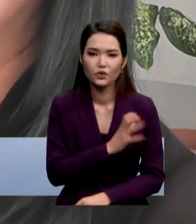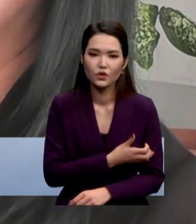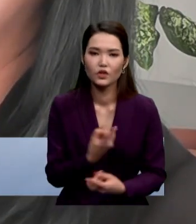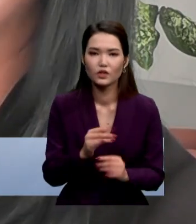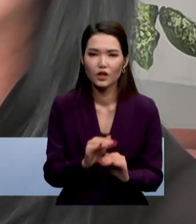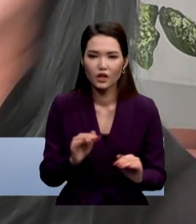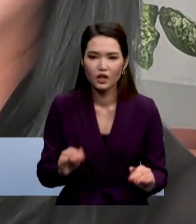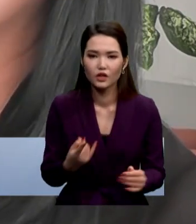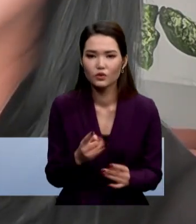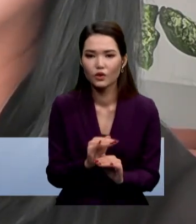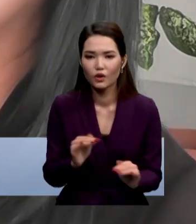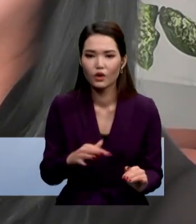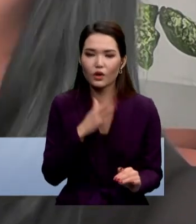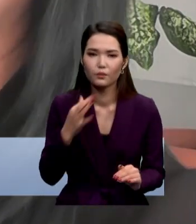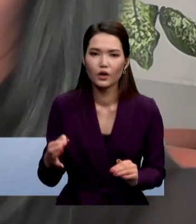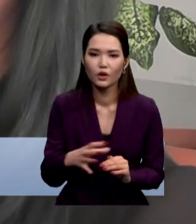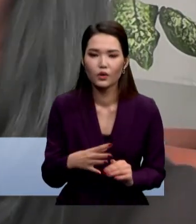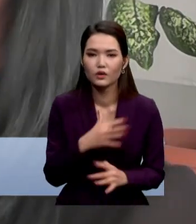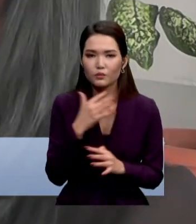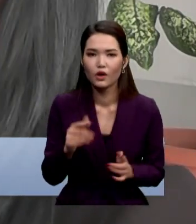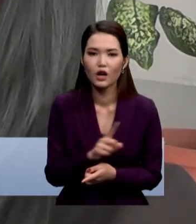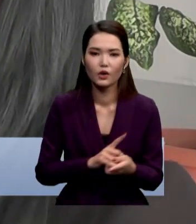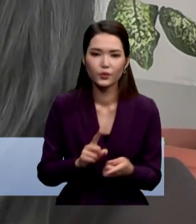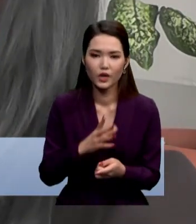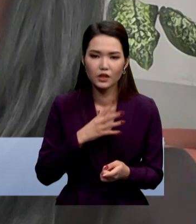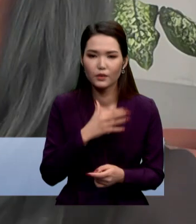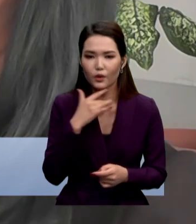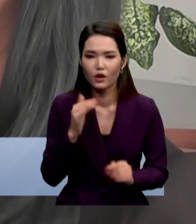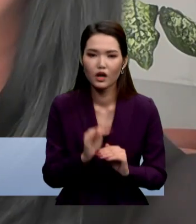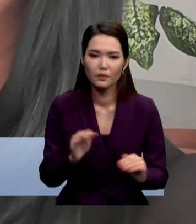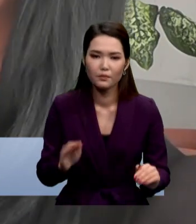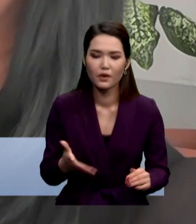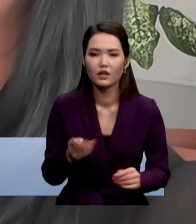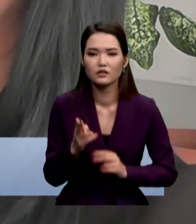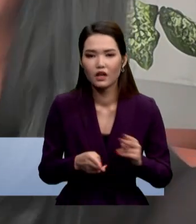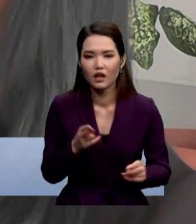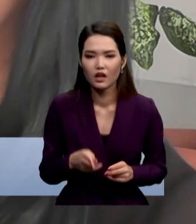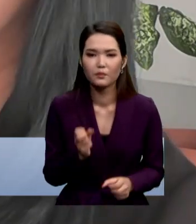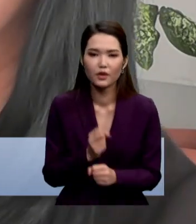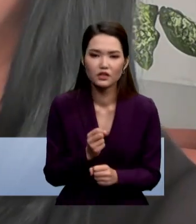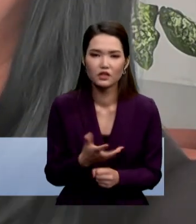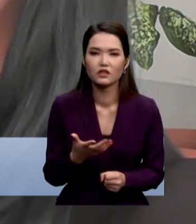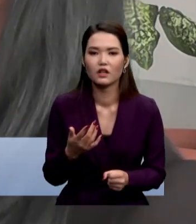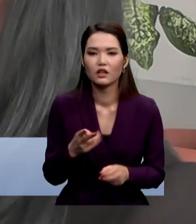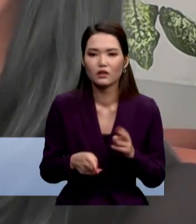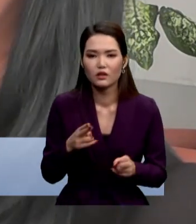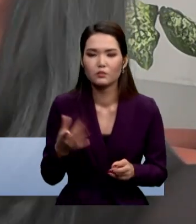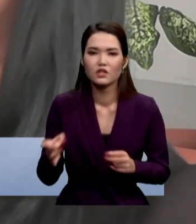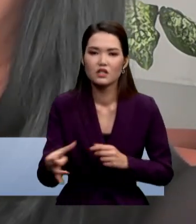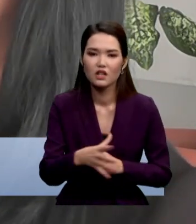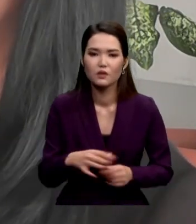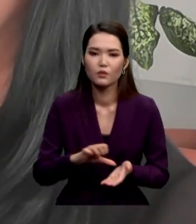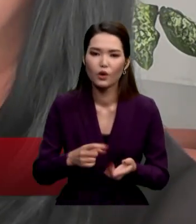нәрестелердегі ретинопатия біздің облыста өте өзекті болған. Көптеген балалар санитарлық авиация арқылы ота жасату үшін